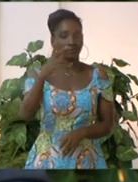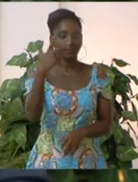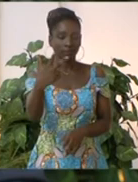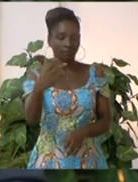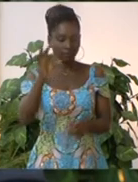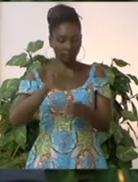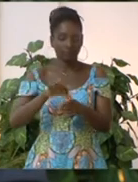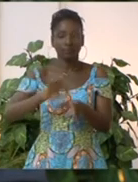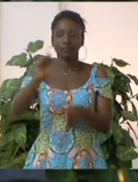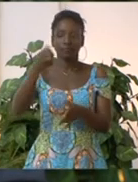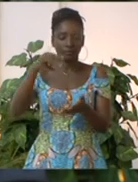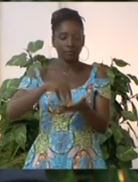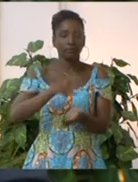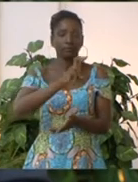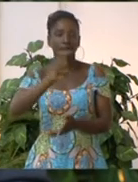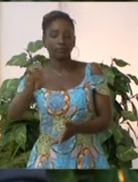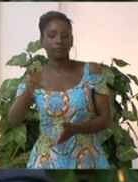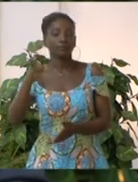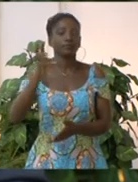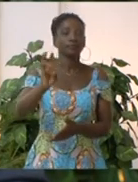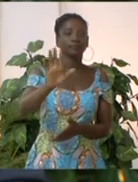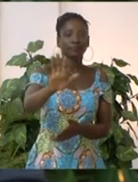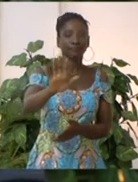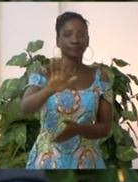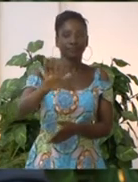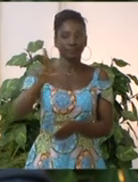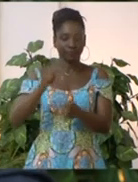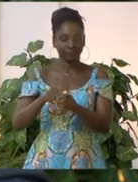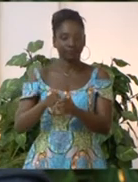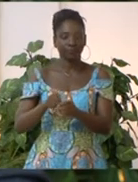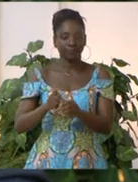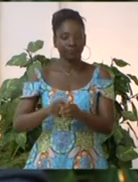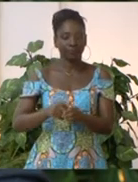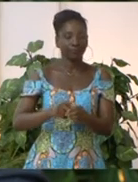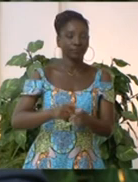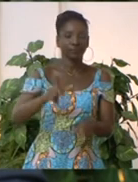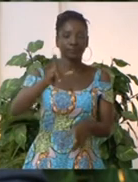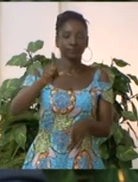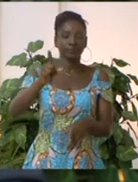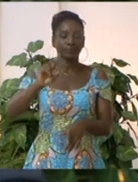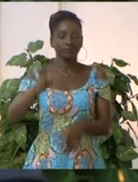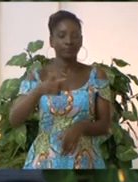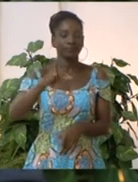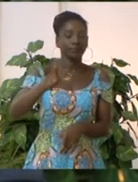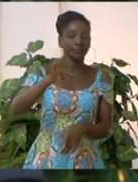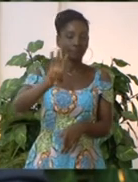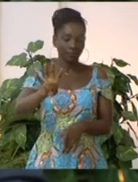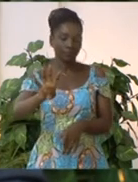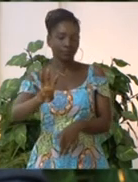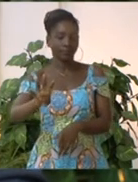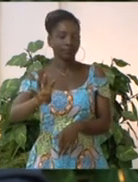1265 taux de participation 21,24 pour cent